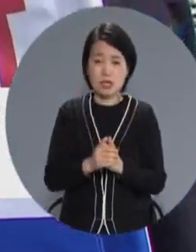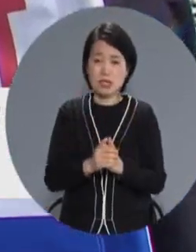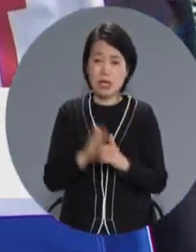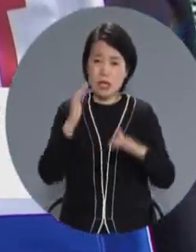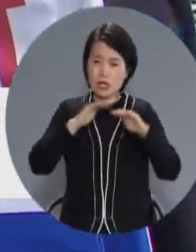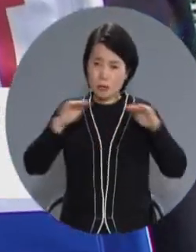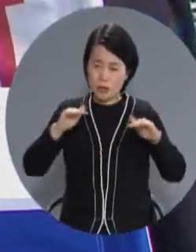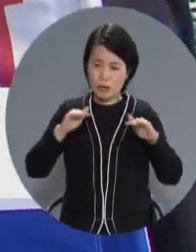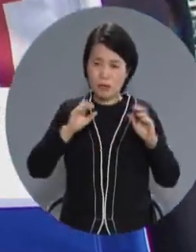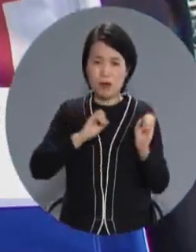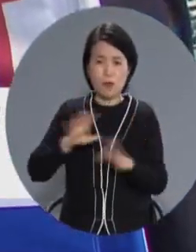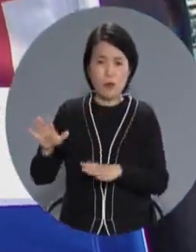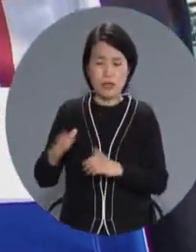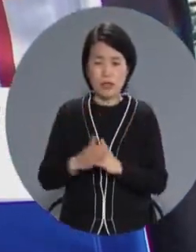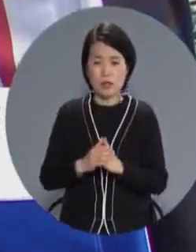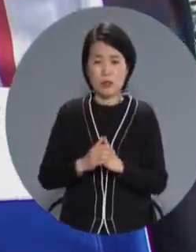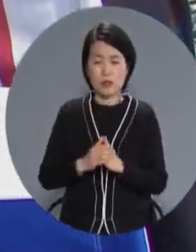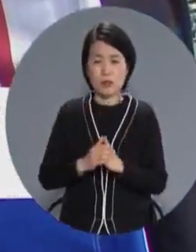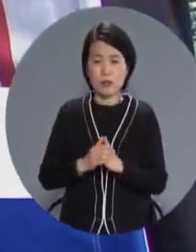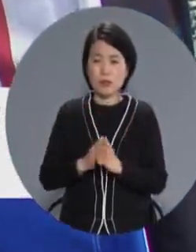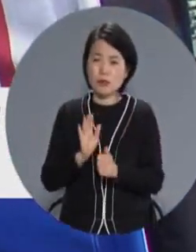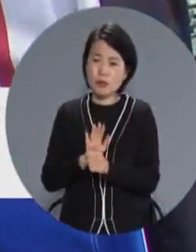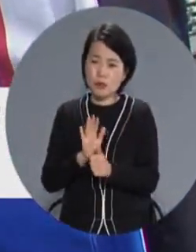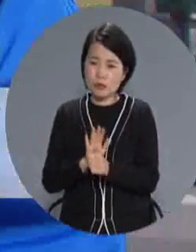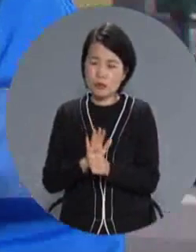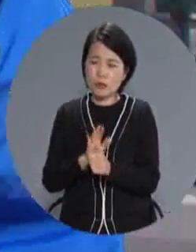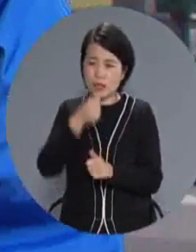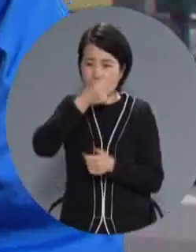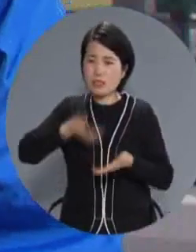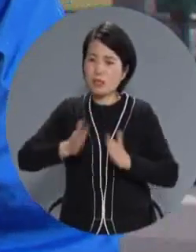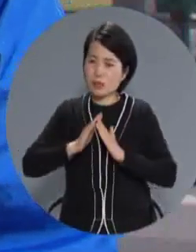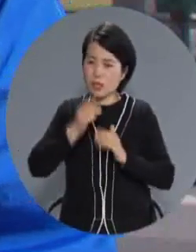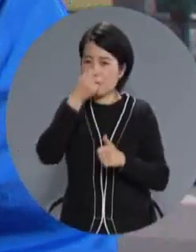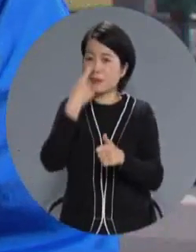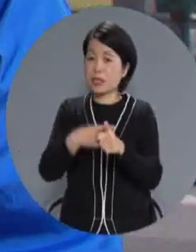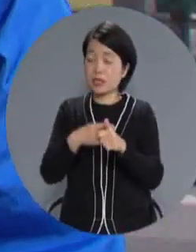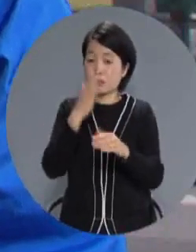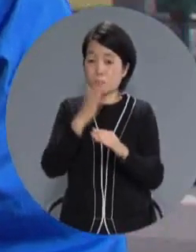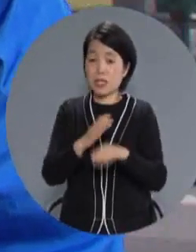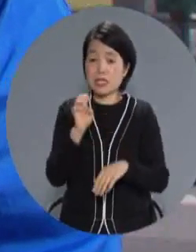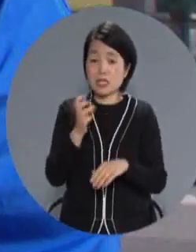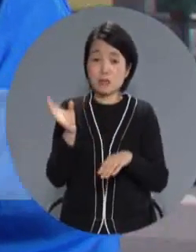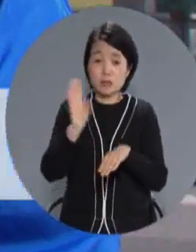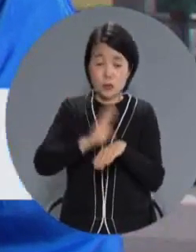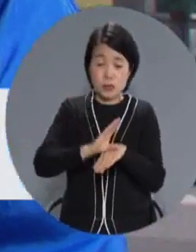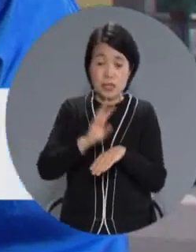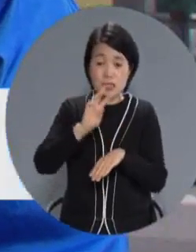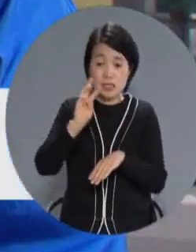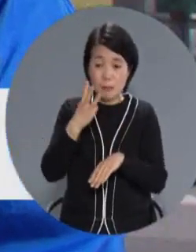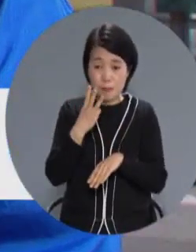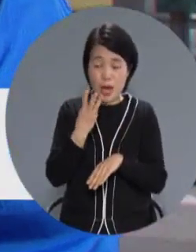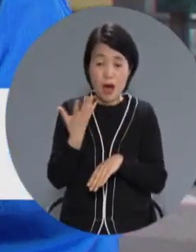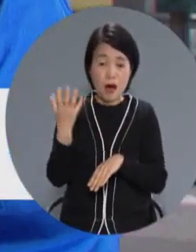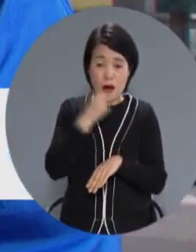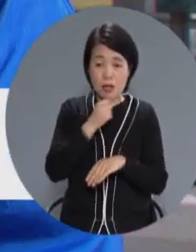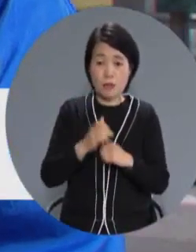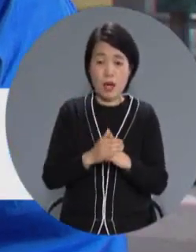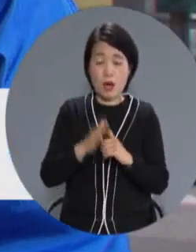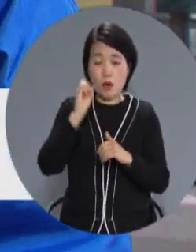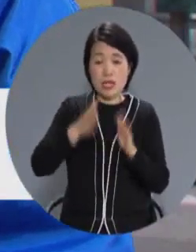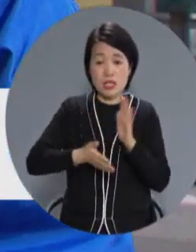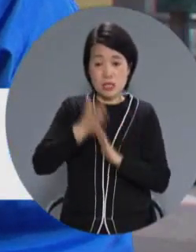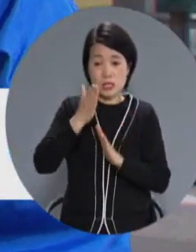잃고 선심성 추경을 세우려 하고 있다고 주장합니다. 지금 40억만 보태면 300억 정도면 광양시민